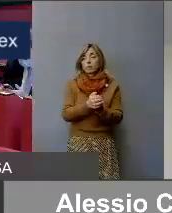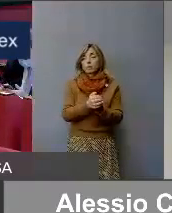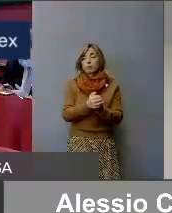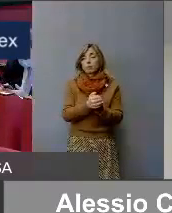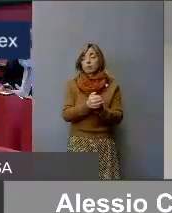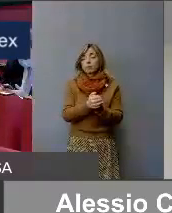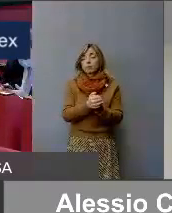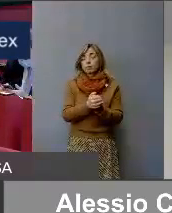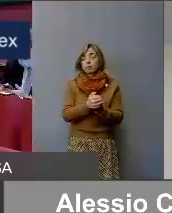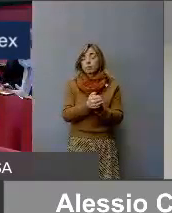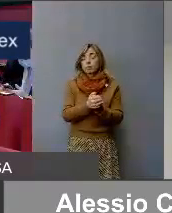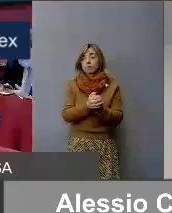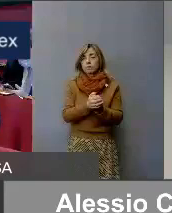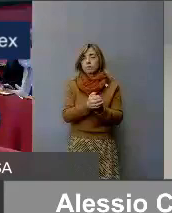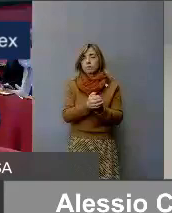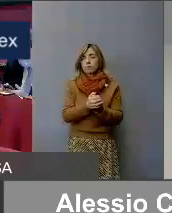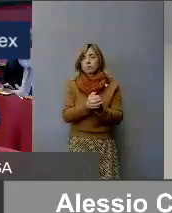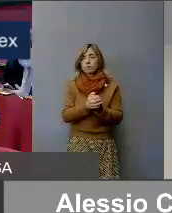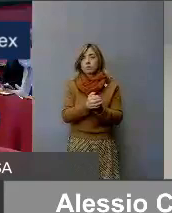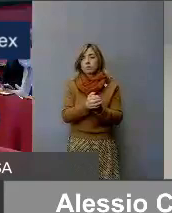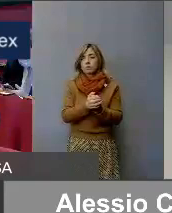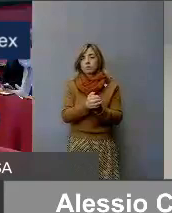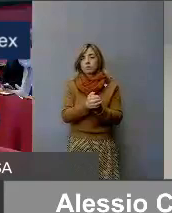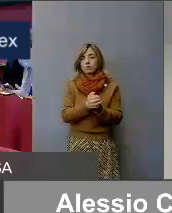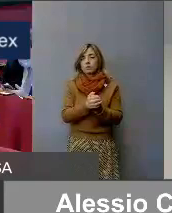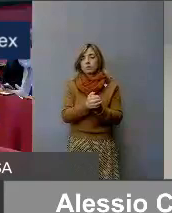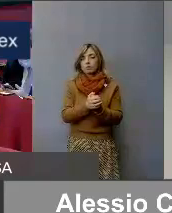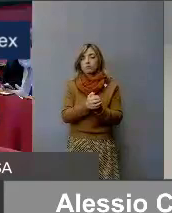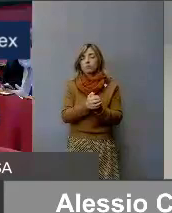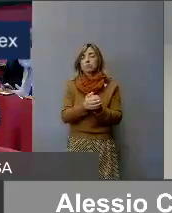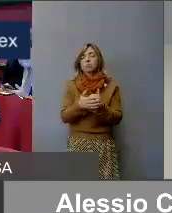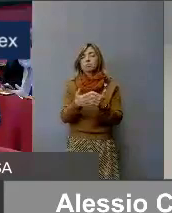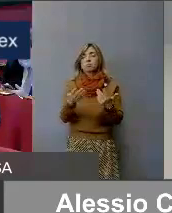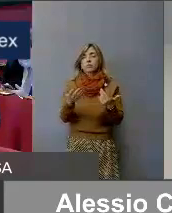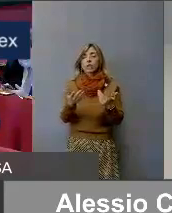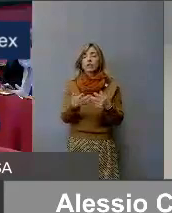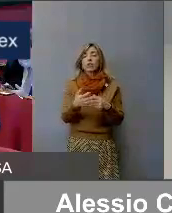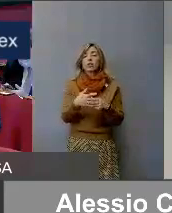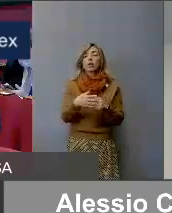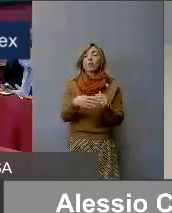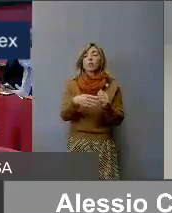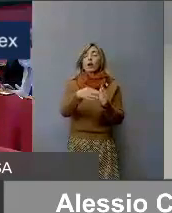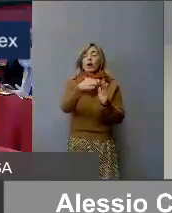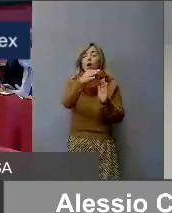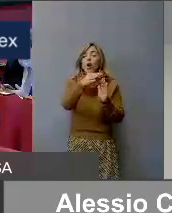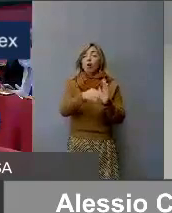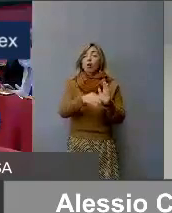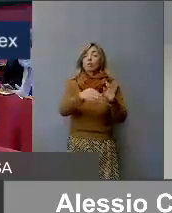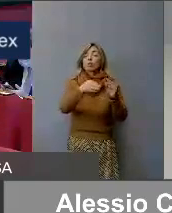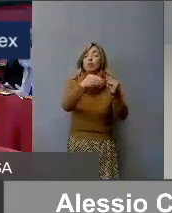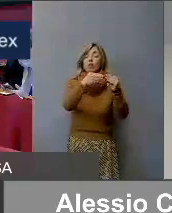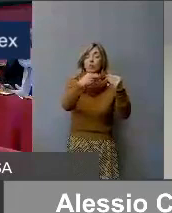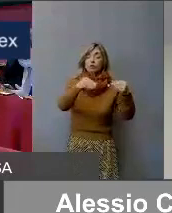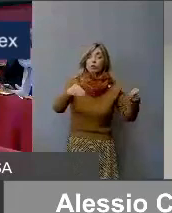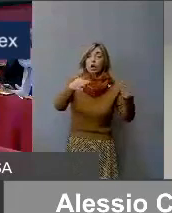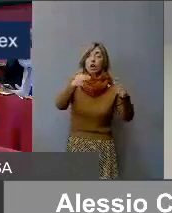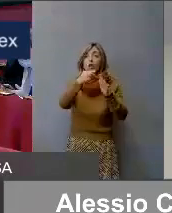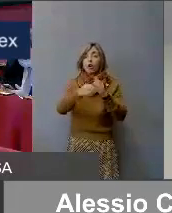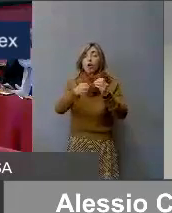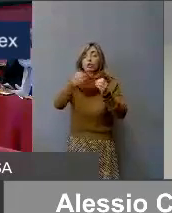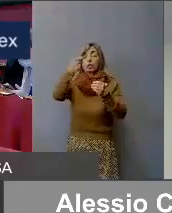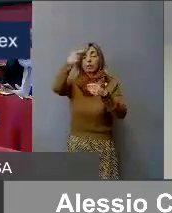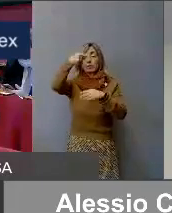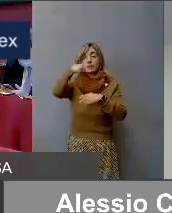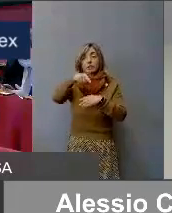di rendere più partecipi gli ordini professionali l'ordine di assistenti sociali l'ordine degli psicologi che il terzo settore